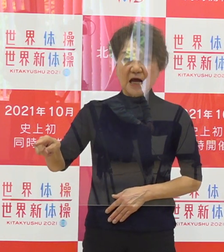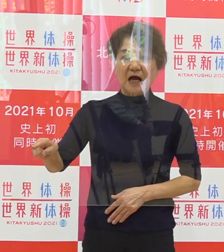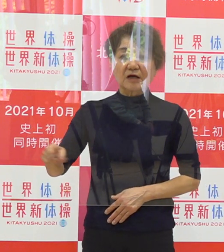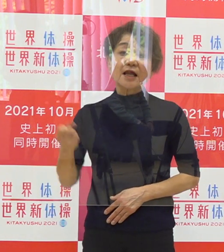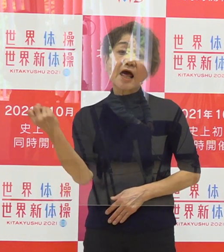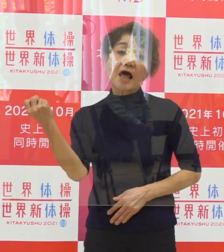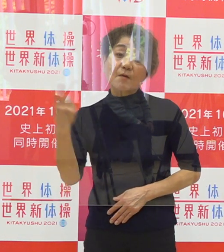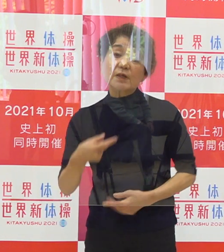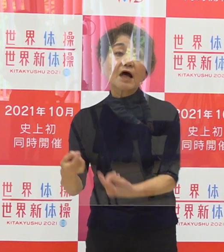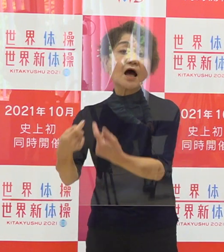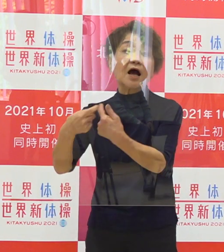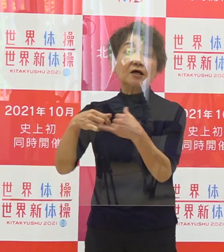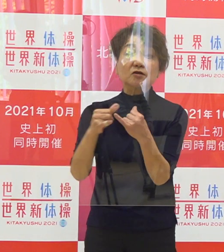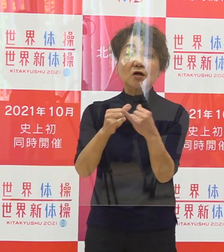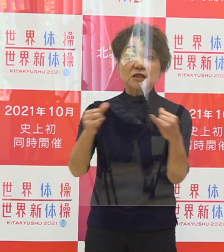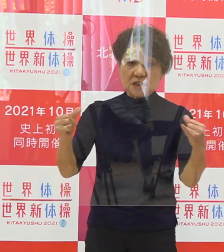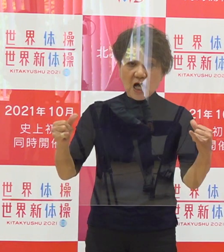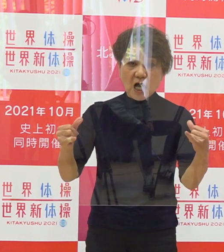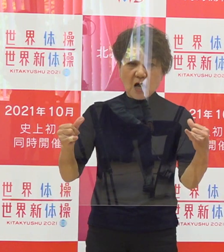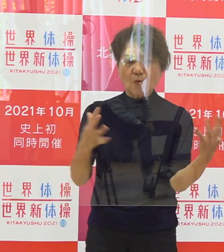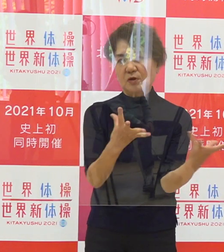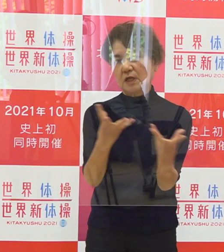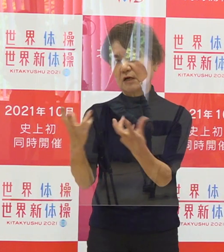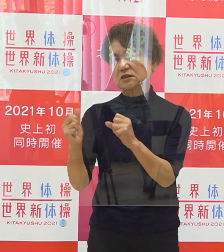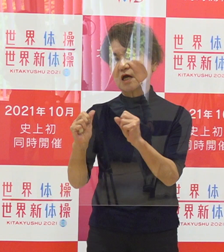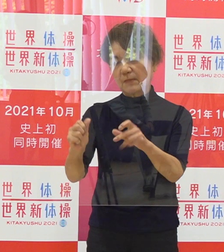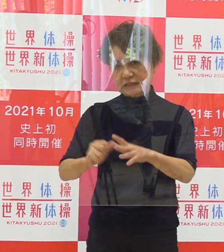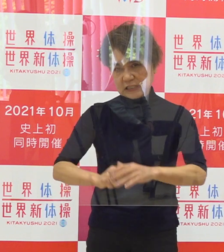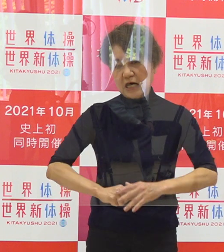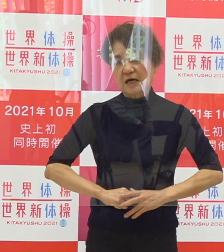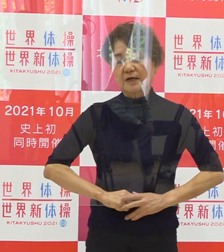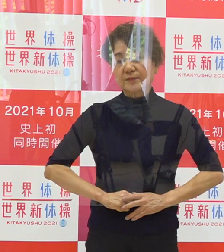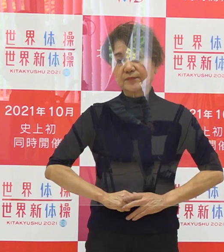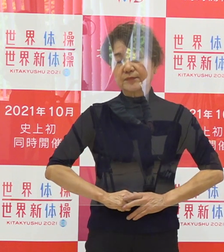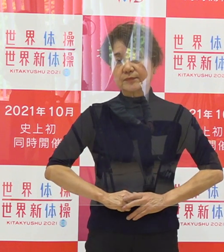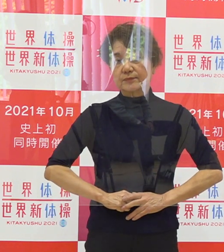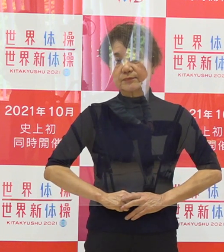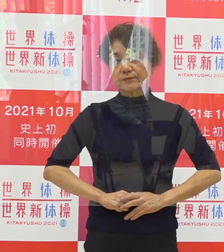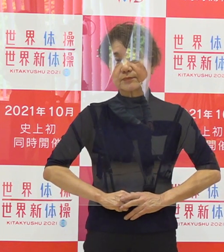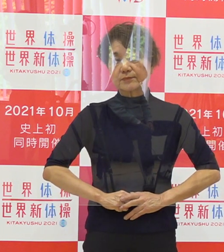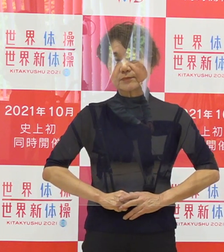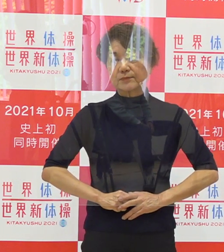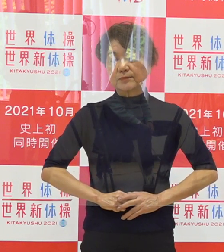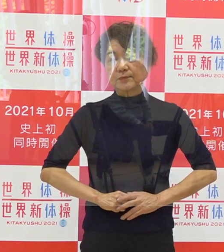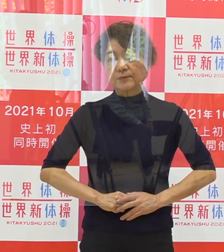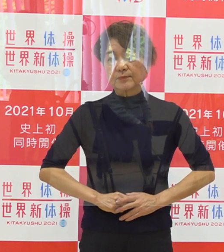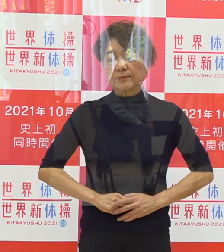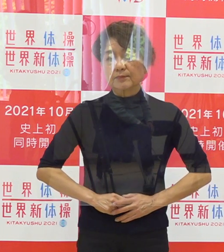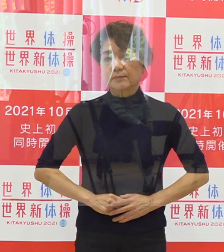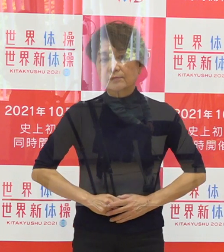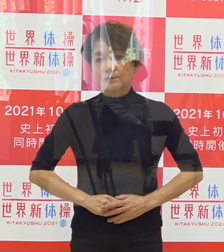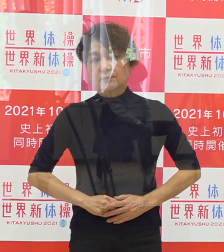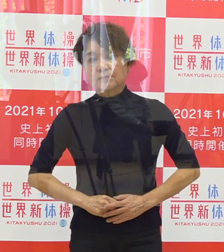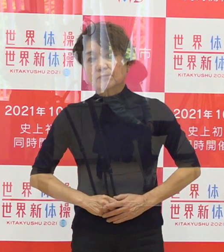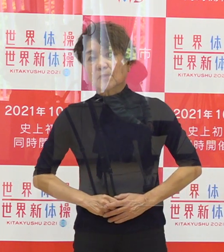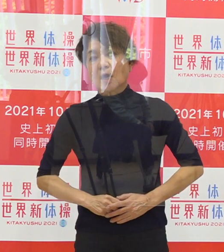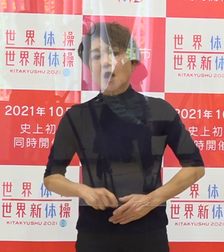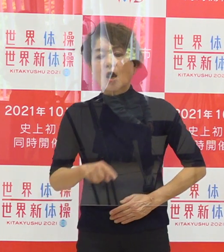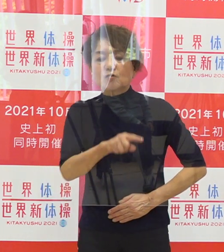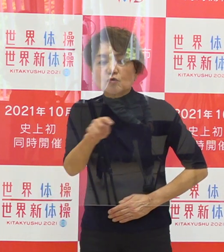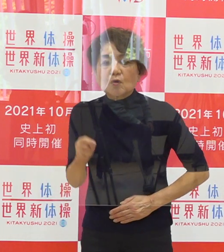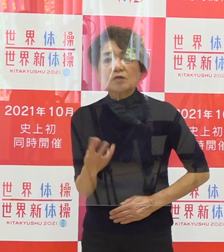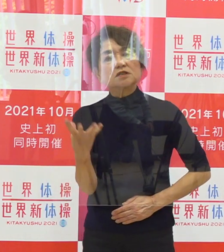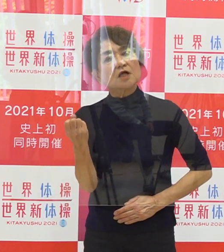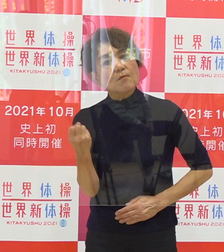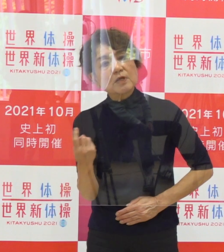入場された方、こういった方も多くいらっしゃいます。ただちょっとその先ほどの保険保険の割合の中でそのうち何名が戻